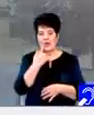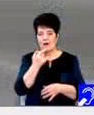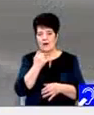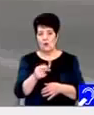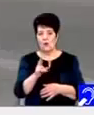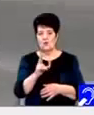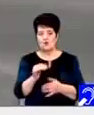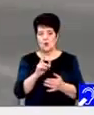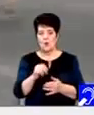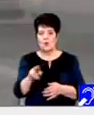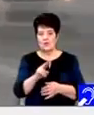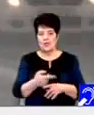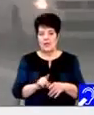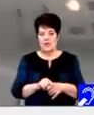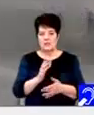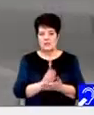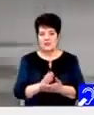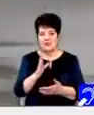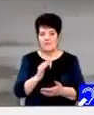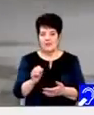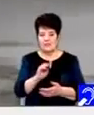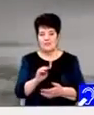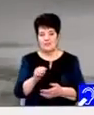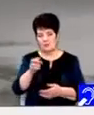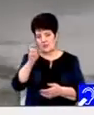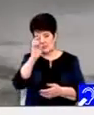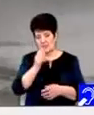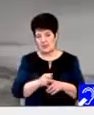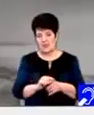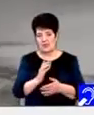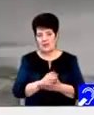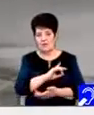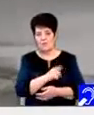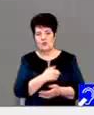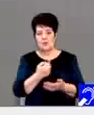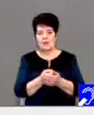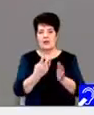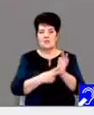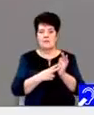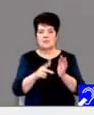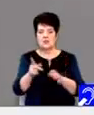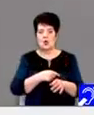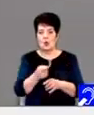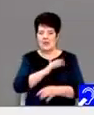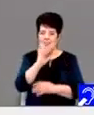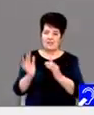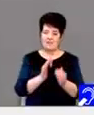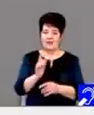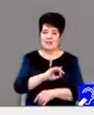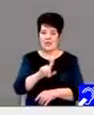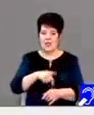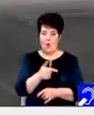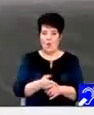roșu în mai multe regiuni din estul și sud-estul țării, unde ploaia înghețată și vântul cu o forță de până la 70 de km pe oră au dat